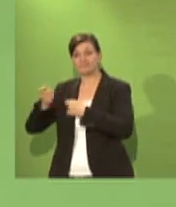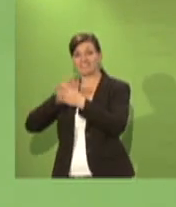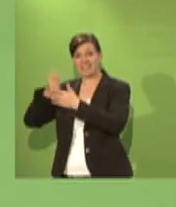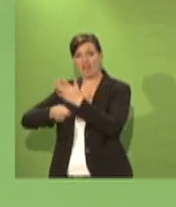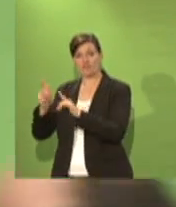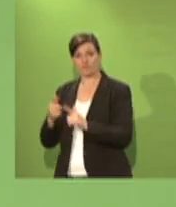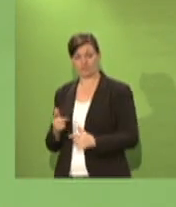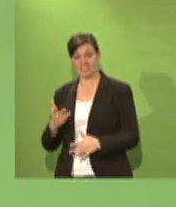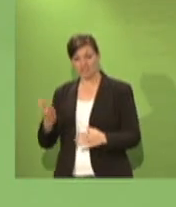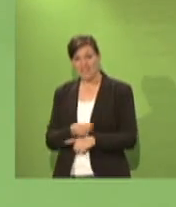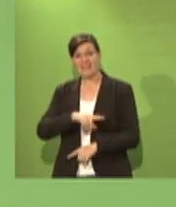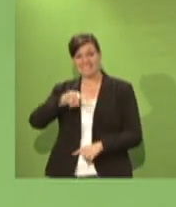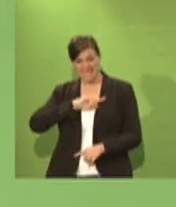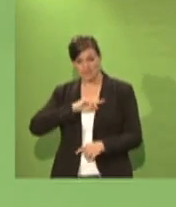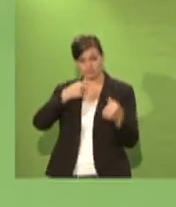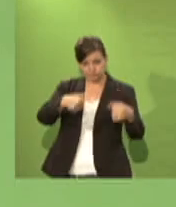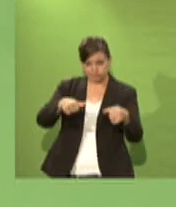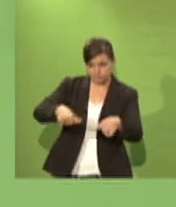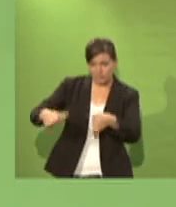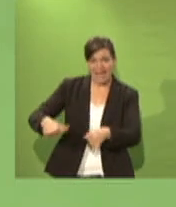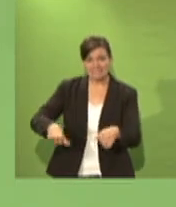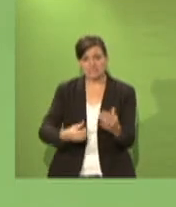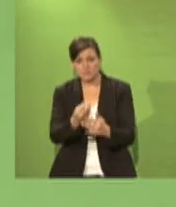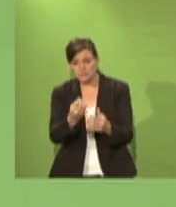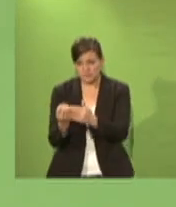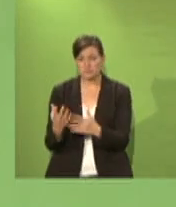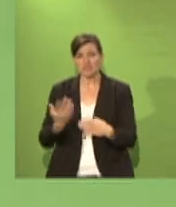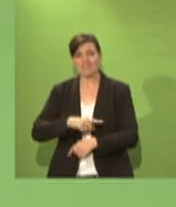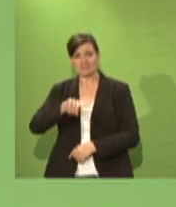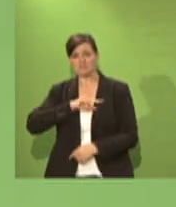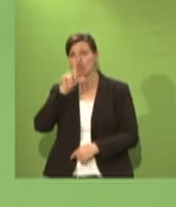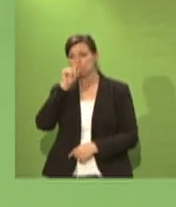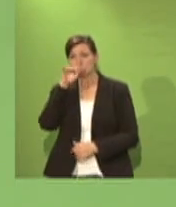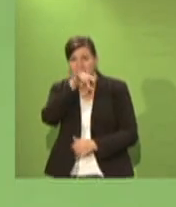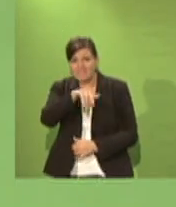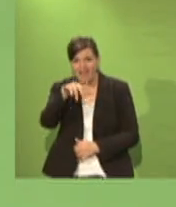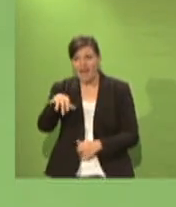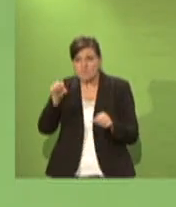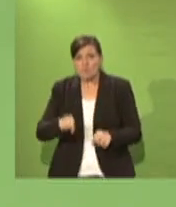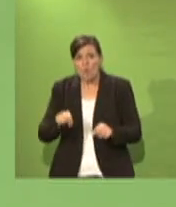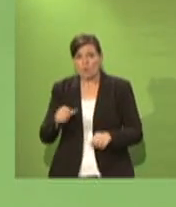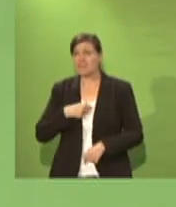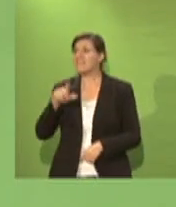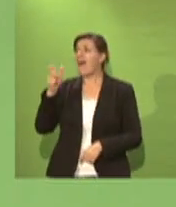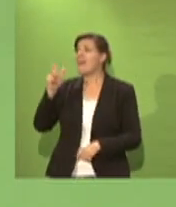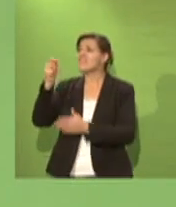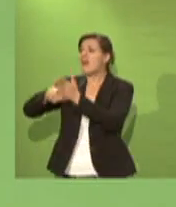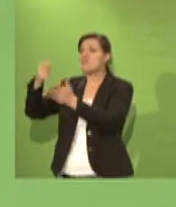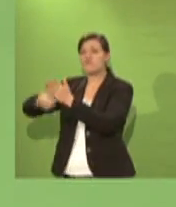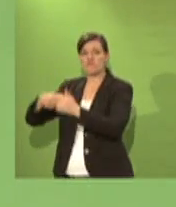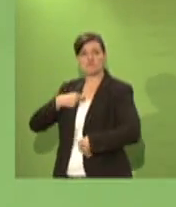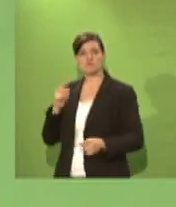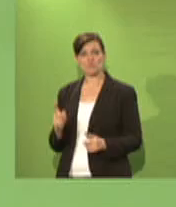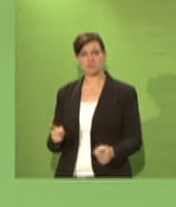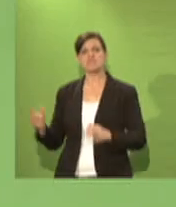mir das alles selbst erarbeiten. Ich kann meine eigenen Hühner halten, ich brauche kein Ei aus der Massentierhaltung.